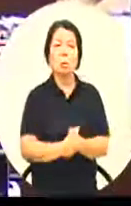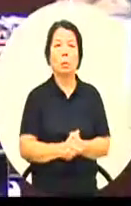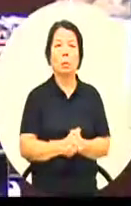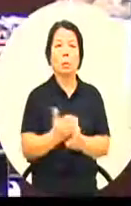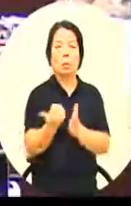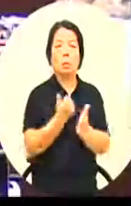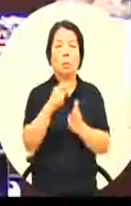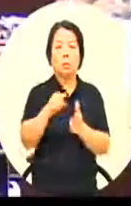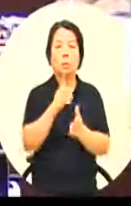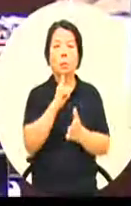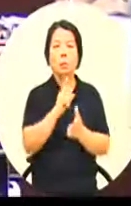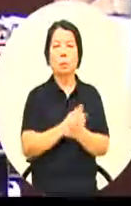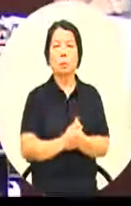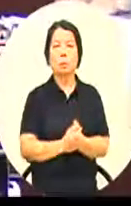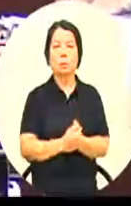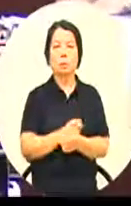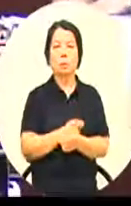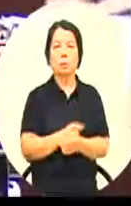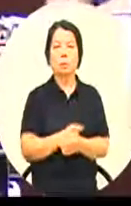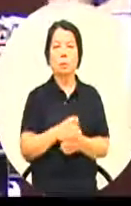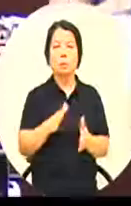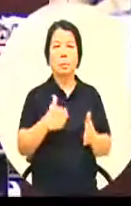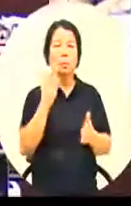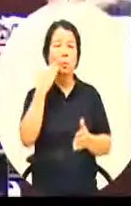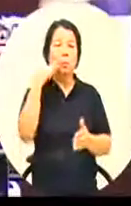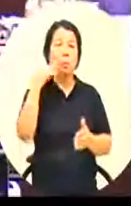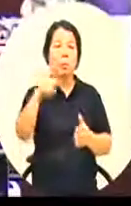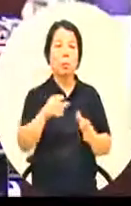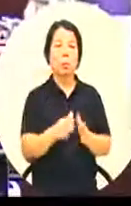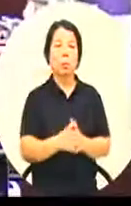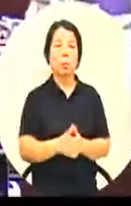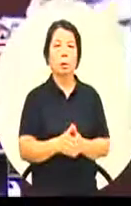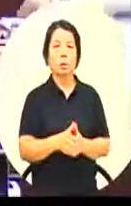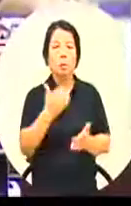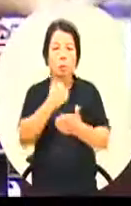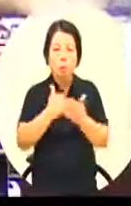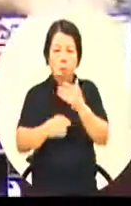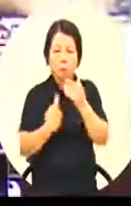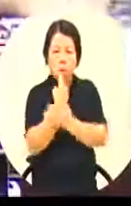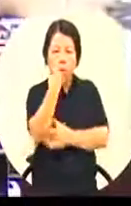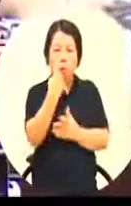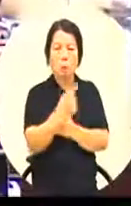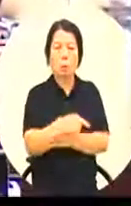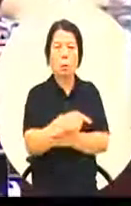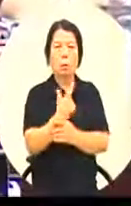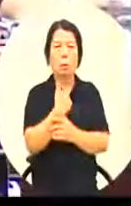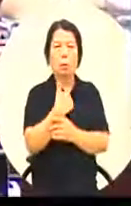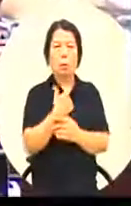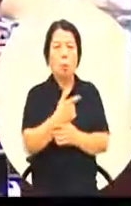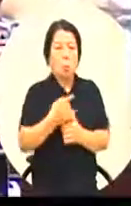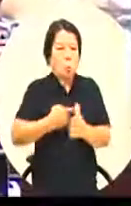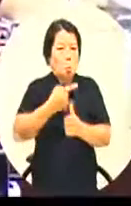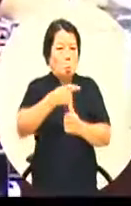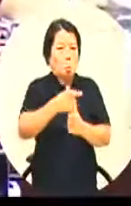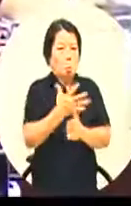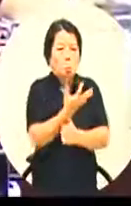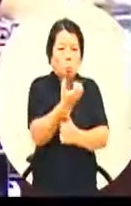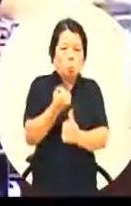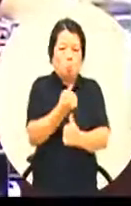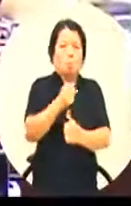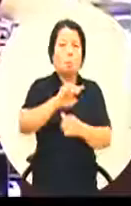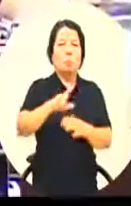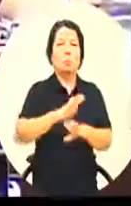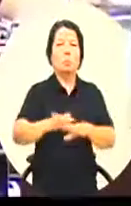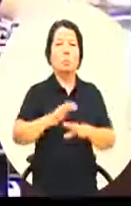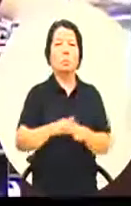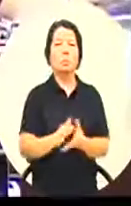才你提到的那个部分，就说如果这个领域只剩下有某一个在独大，那我们要非常的小心。一个甄试，他一定要